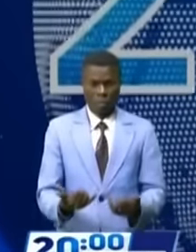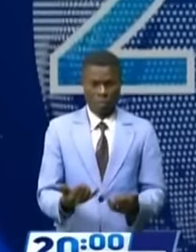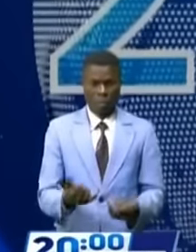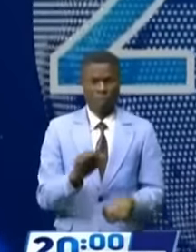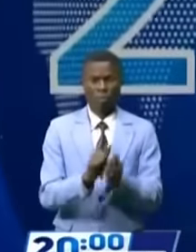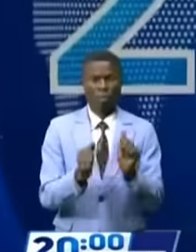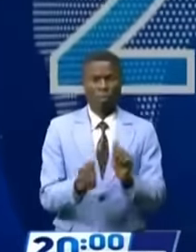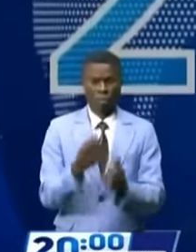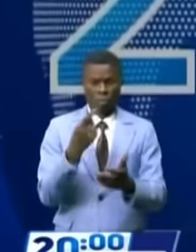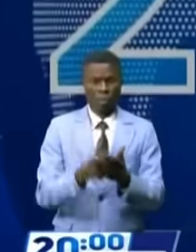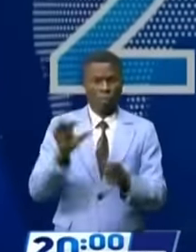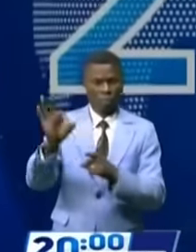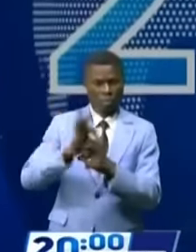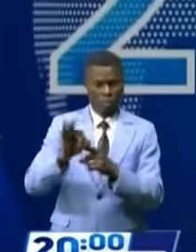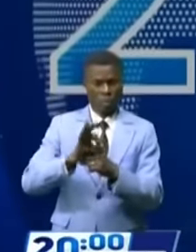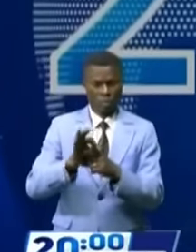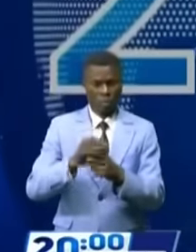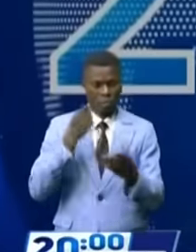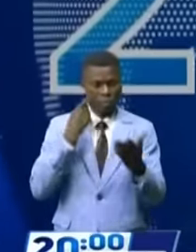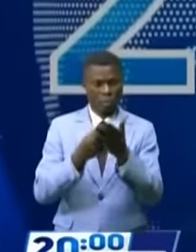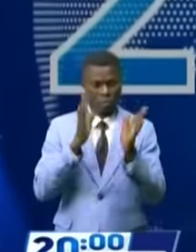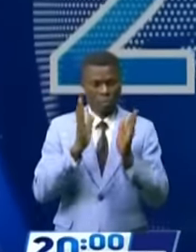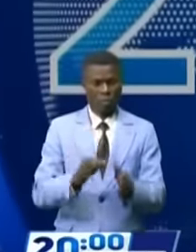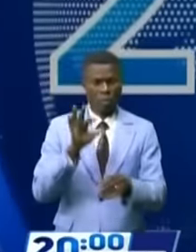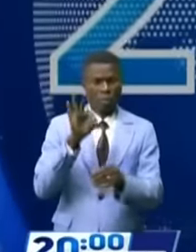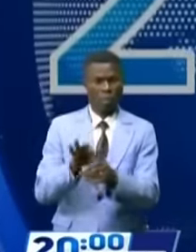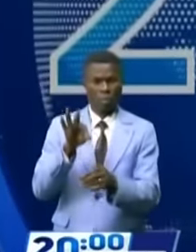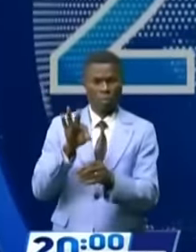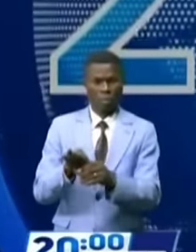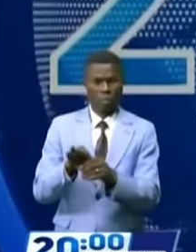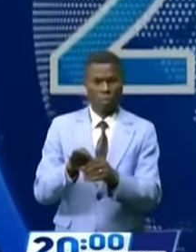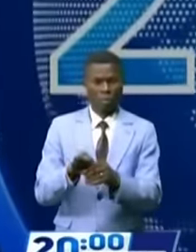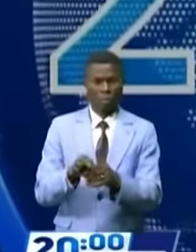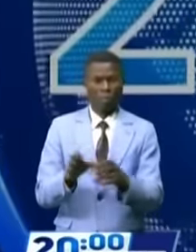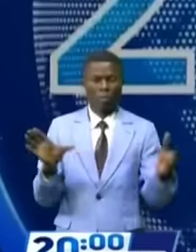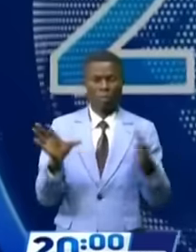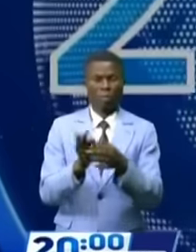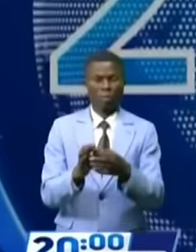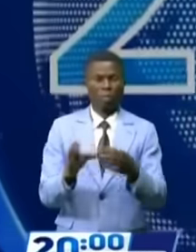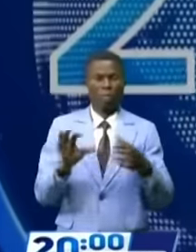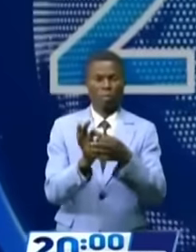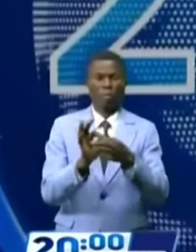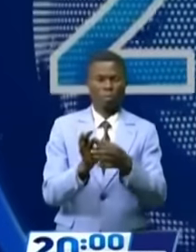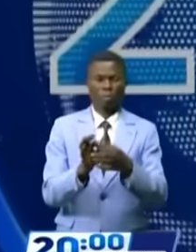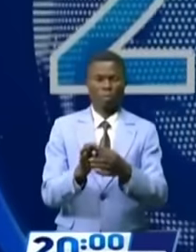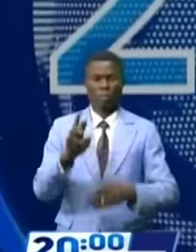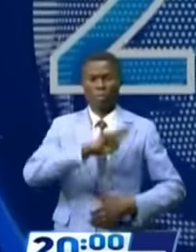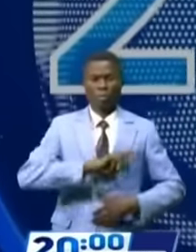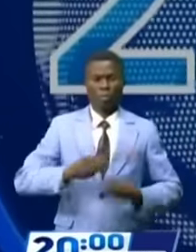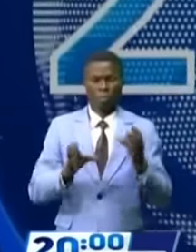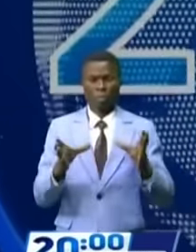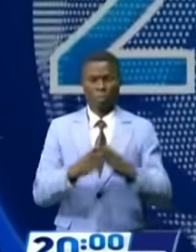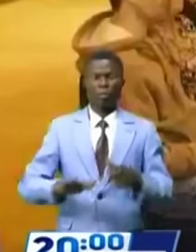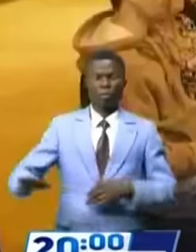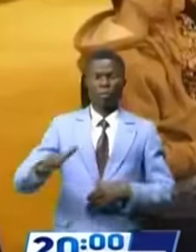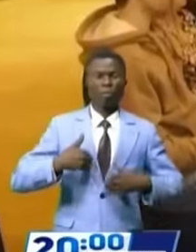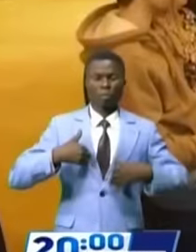est question de la formation des observateurs électoraux, fruit de la coopération entre la République démocratique du Congo et